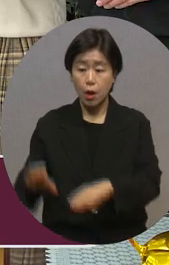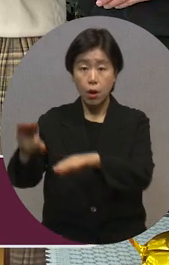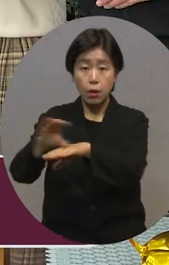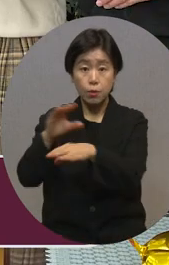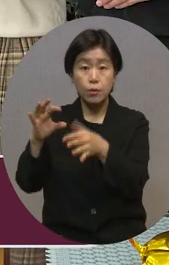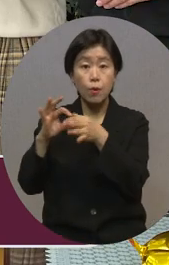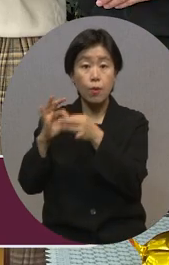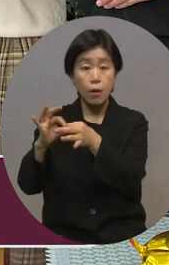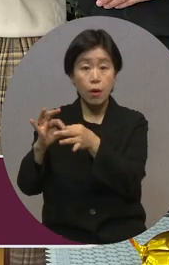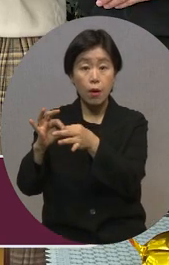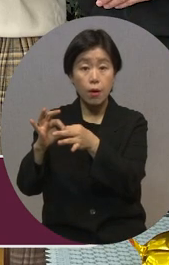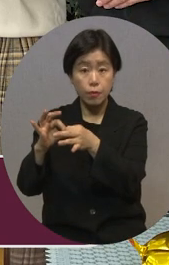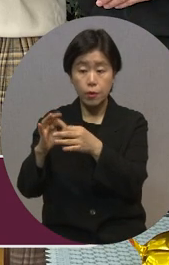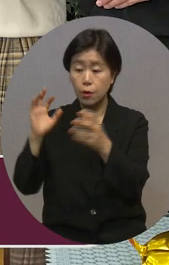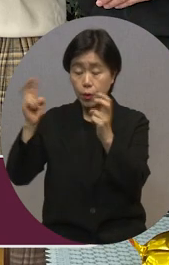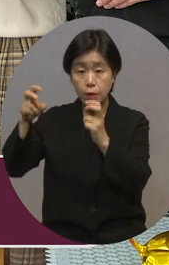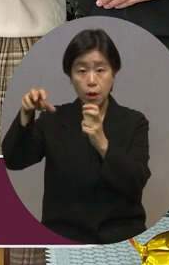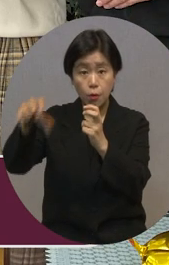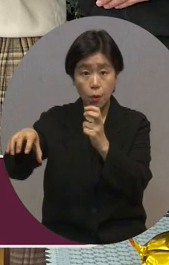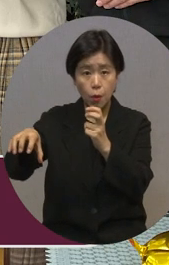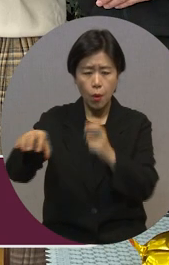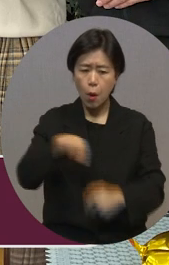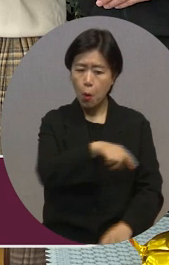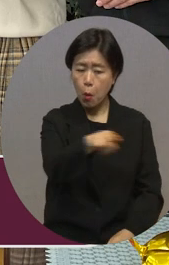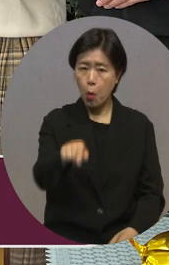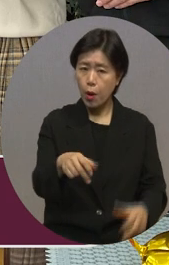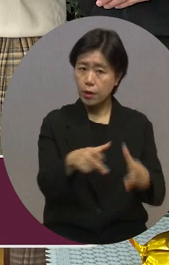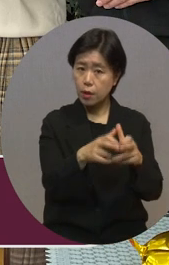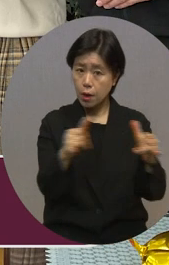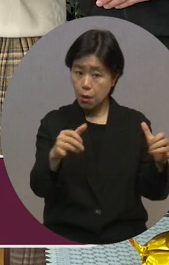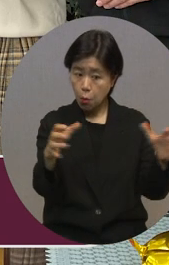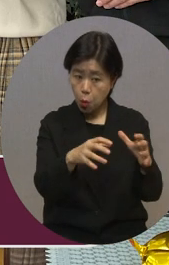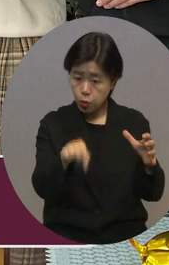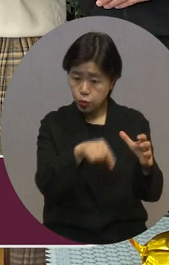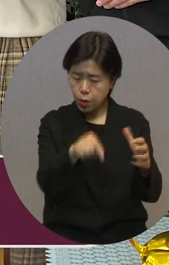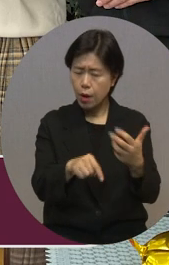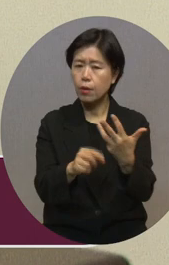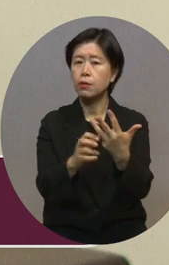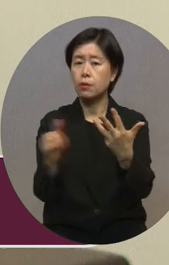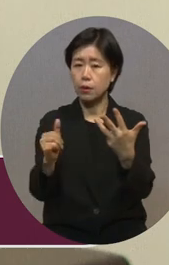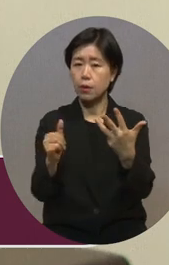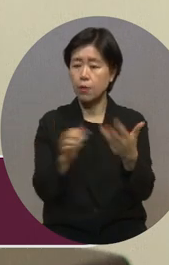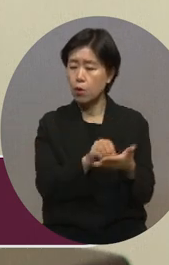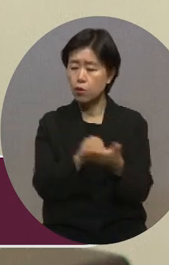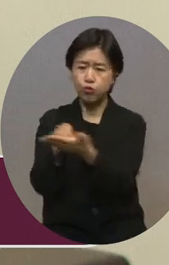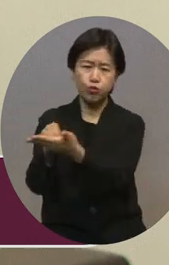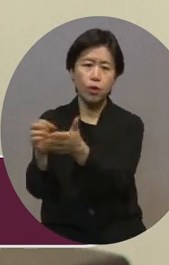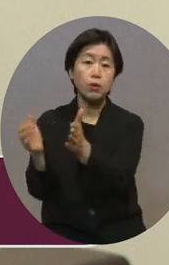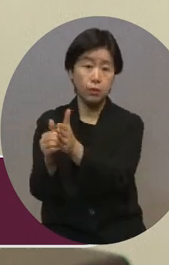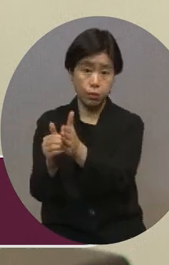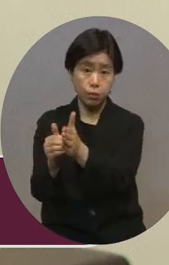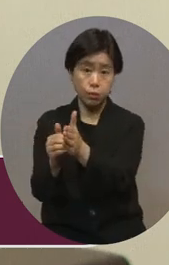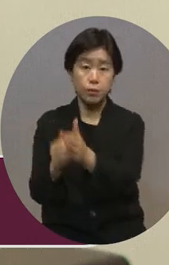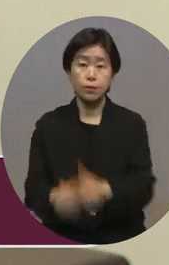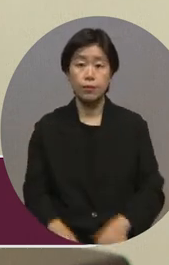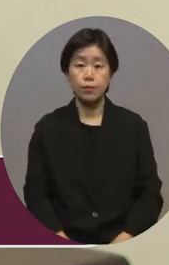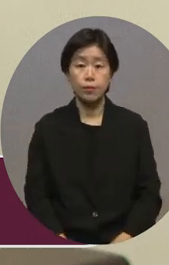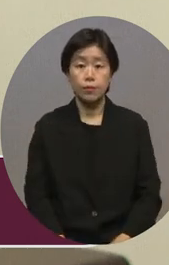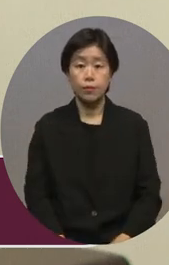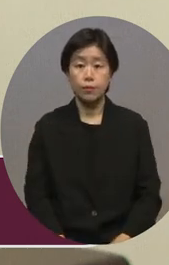IT 기업에다 한 8명을 취업을 시켰어요. 취업을 시켰는데 취업을 시키고 났는데 거기에 대표적인 어떤